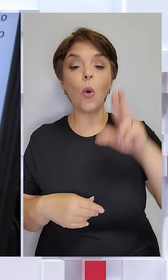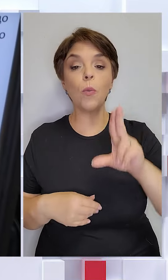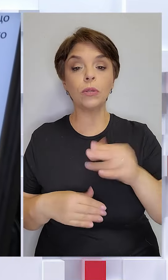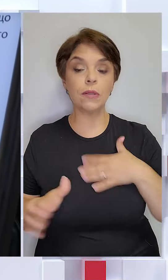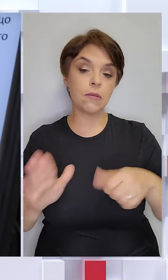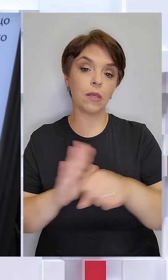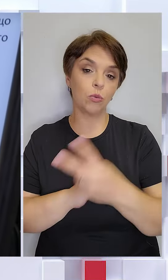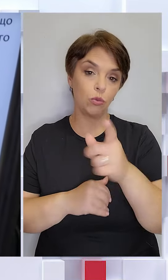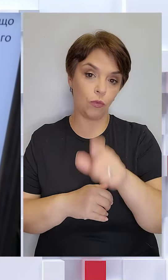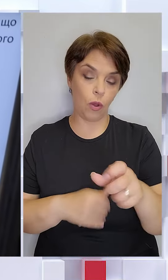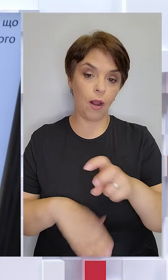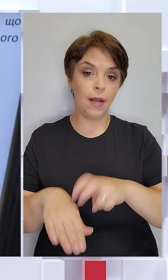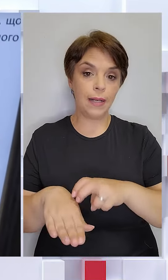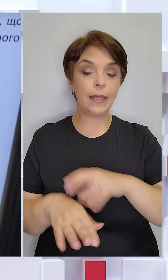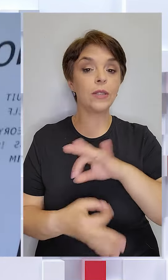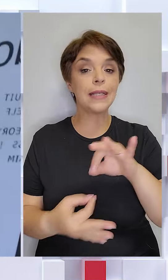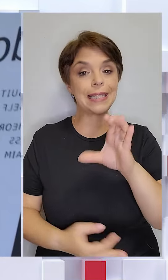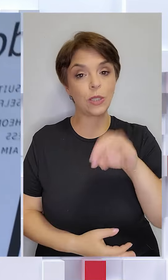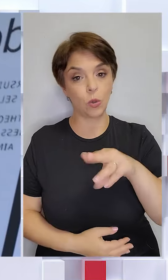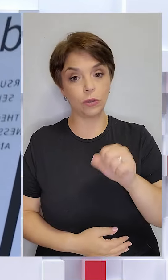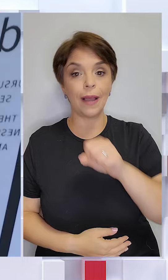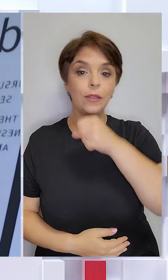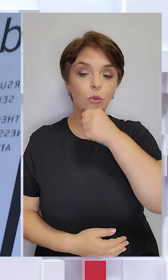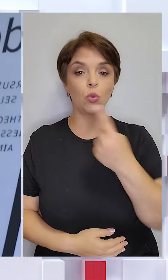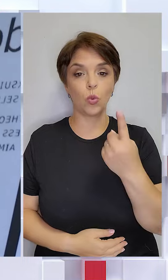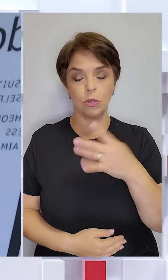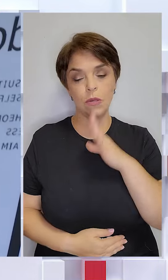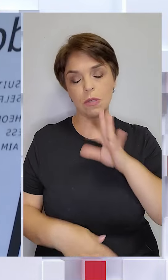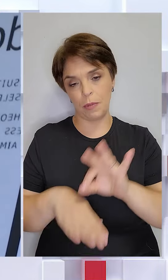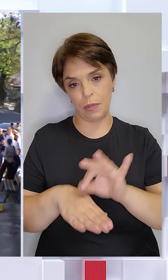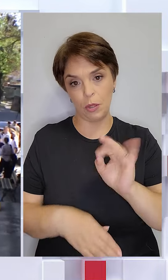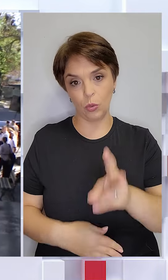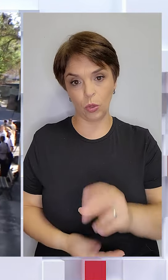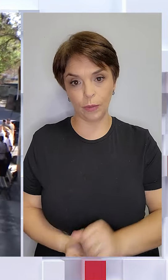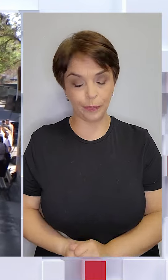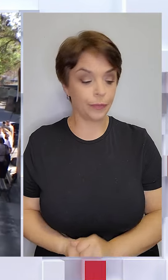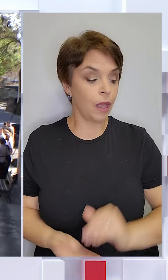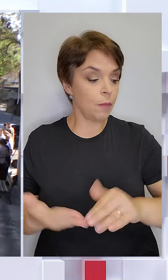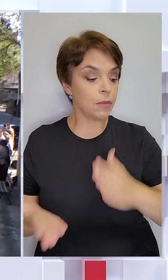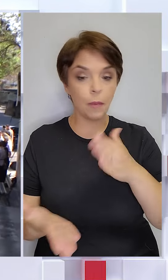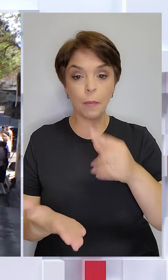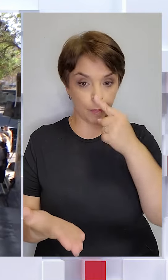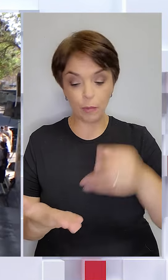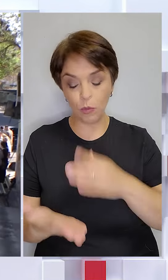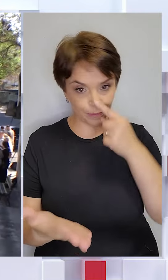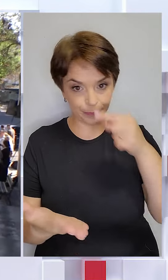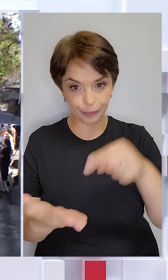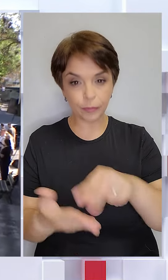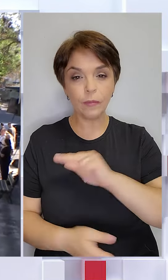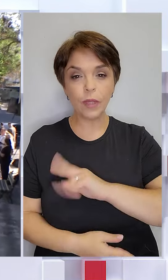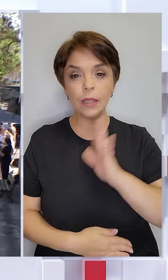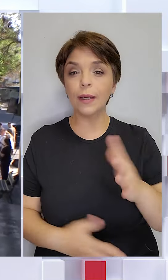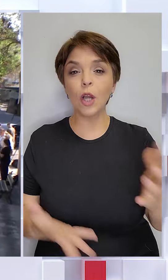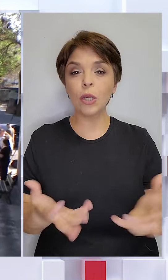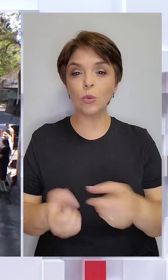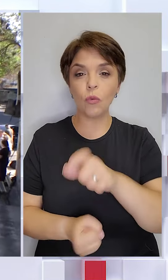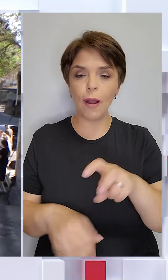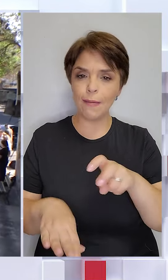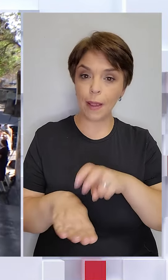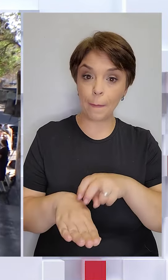Охматдиті загинули двоє – лікарка-сирота і дідусь однієї з пацієнток. Після прямого влучання тут працювали не лише